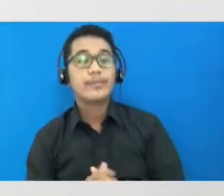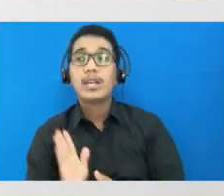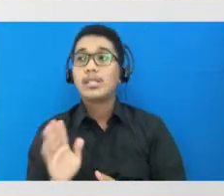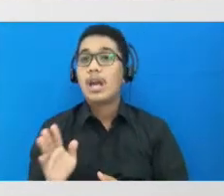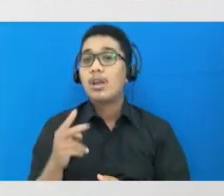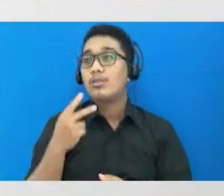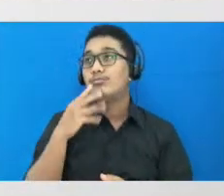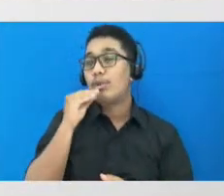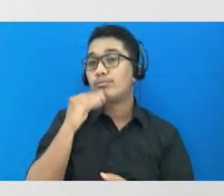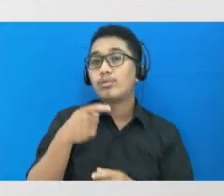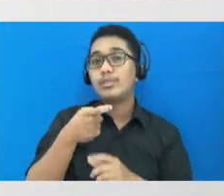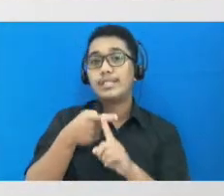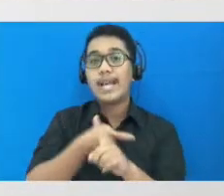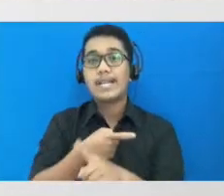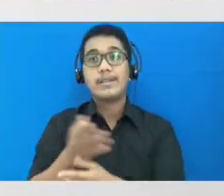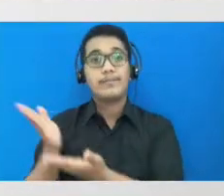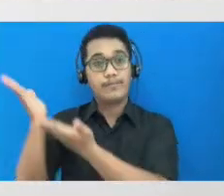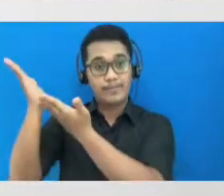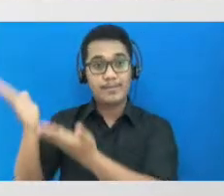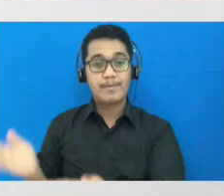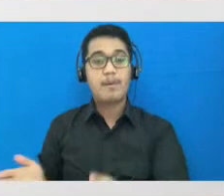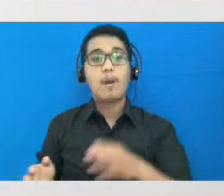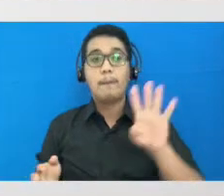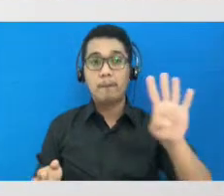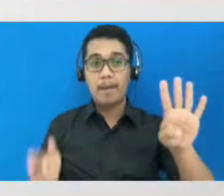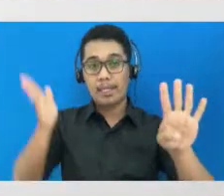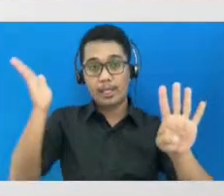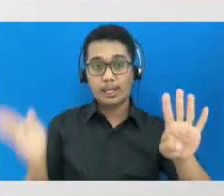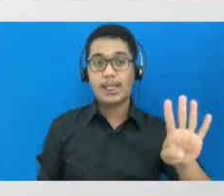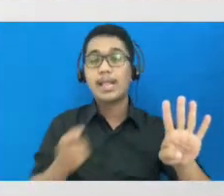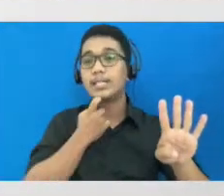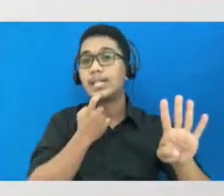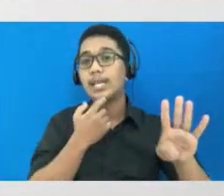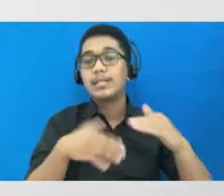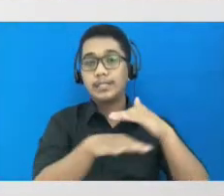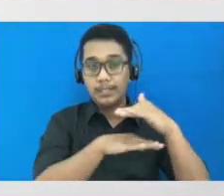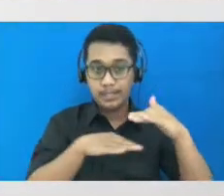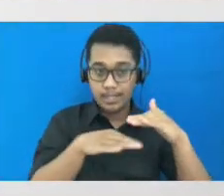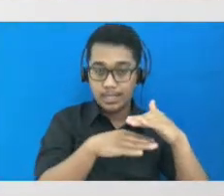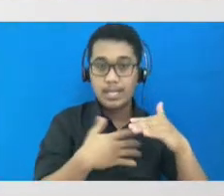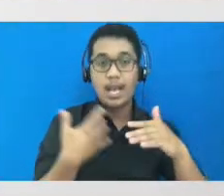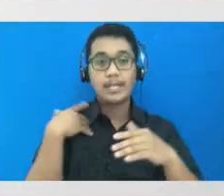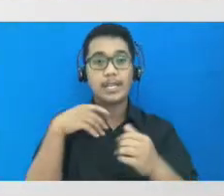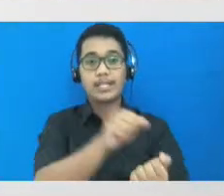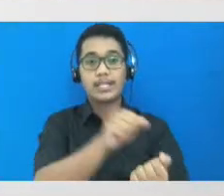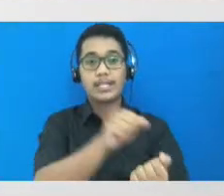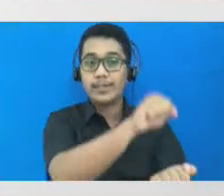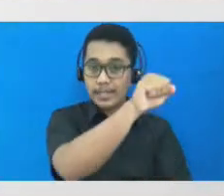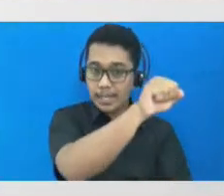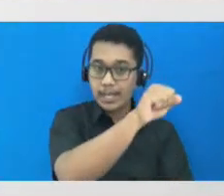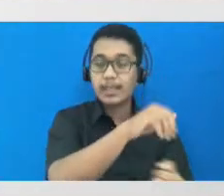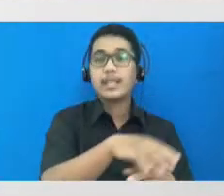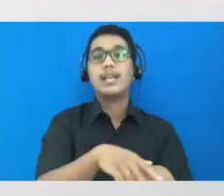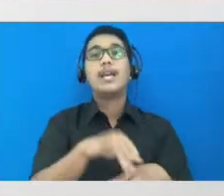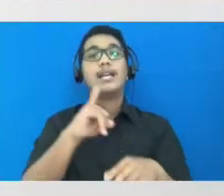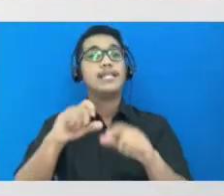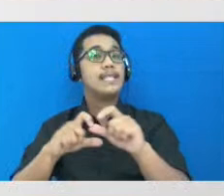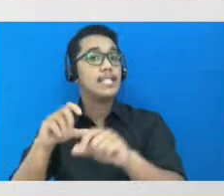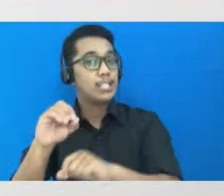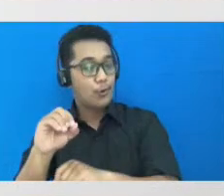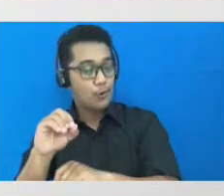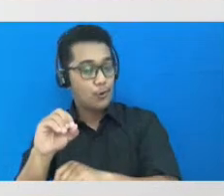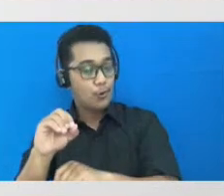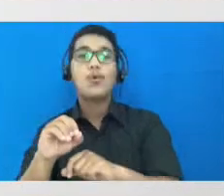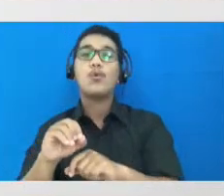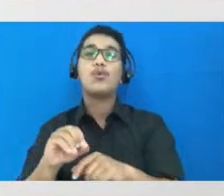berbicara dari keempat aspek ini terkait dengan standarisasi. Ada certification, ada juga misalnya ISO-ISO atau YEC